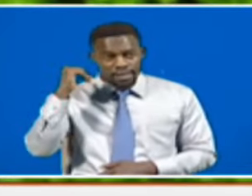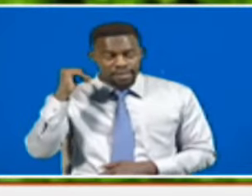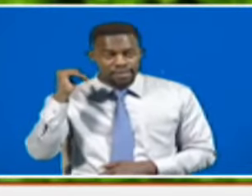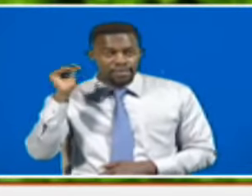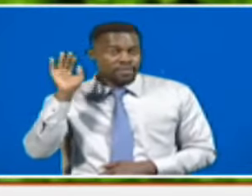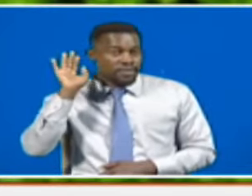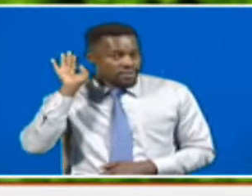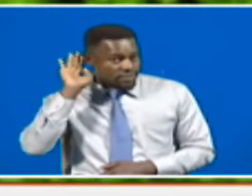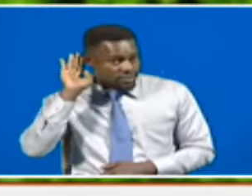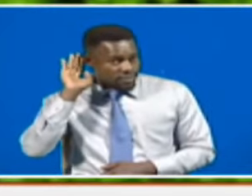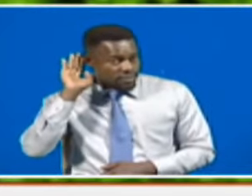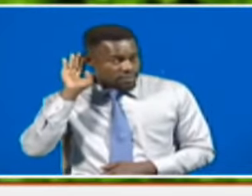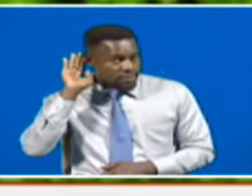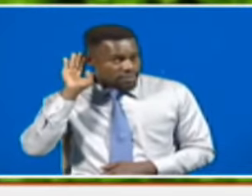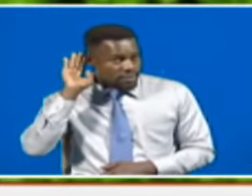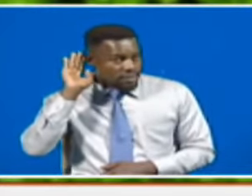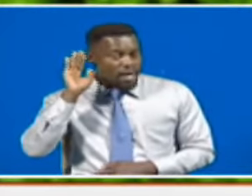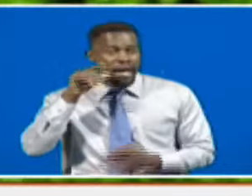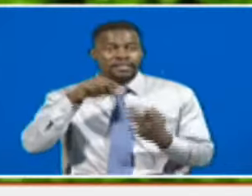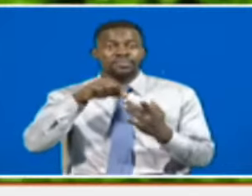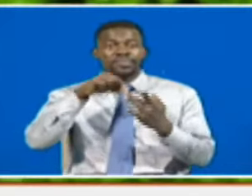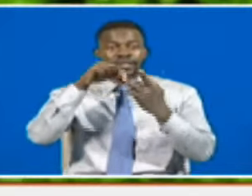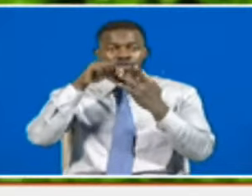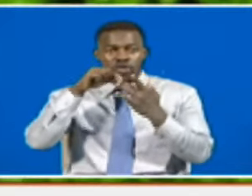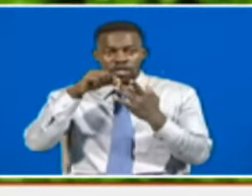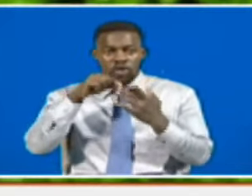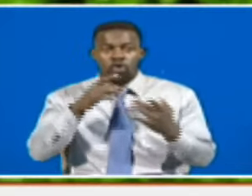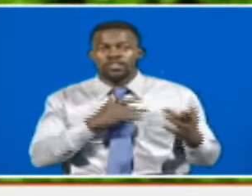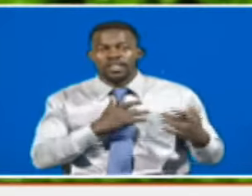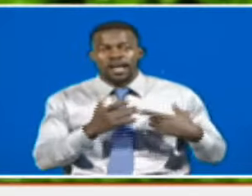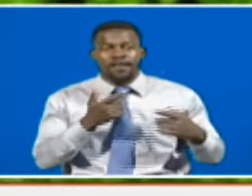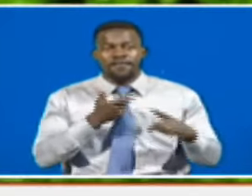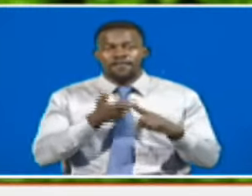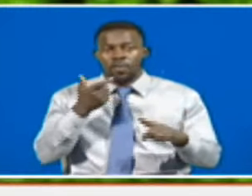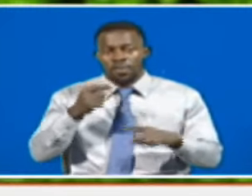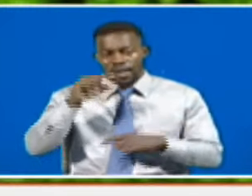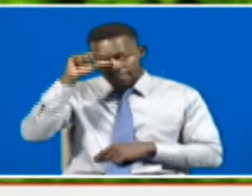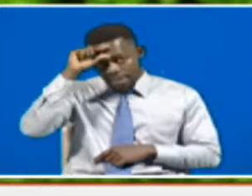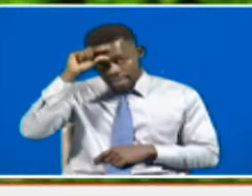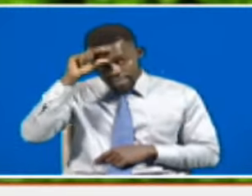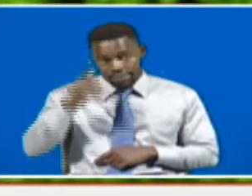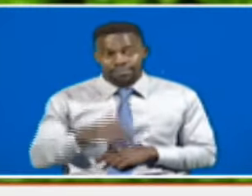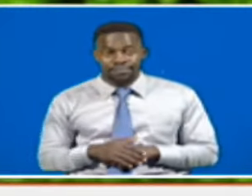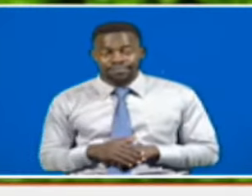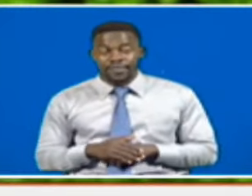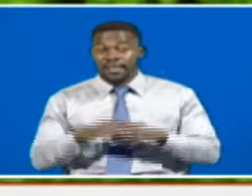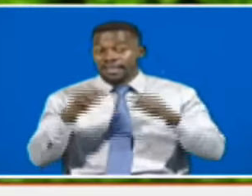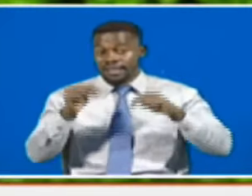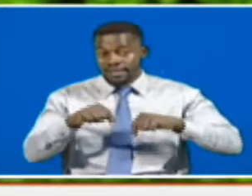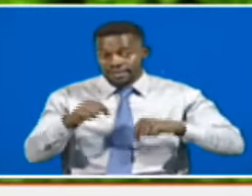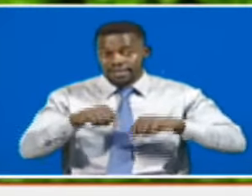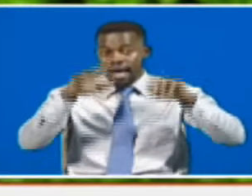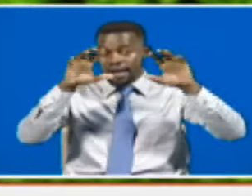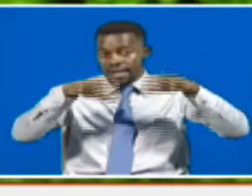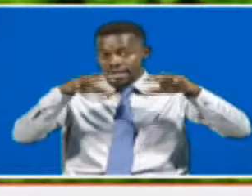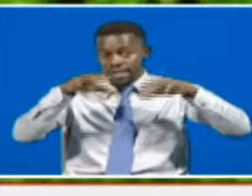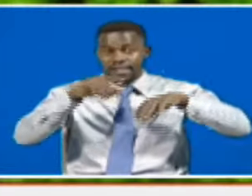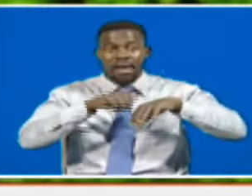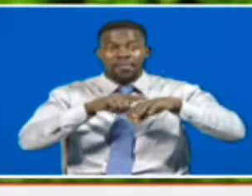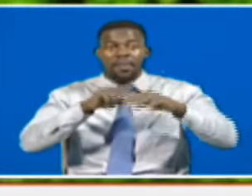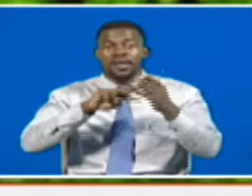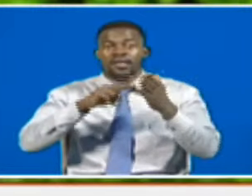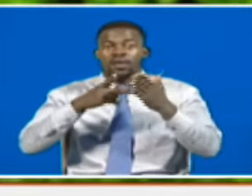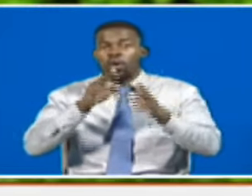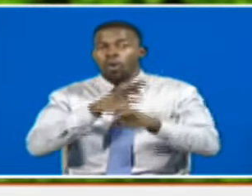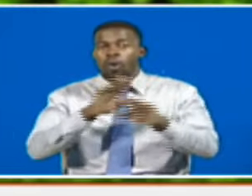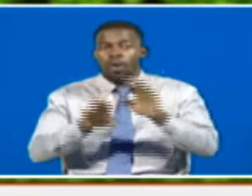mwito wa serikali ya kwamba wakati huu wa upanzi ama wakati wa mvua sisi zote tunjumuike